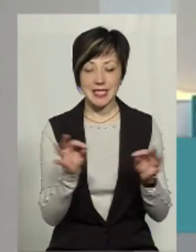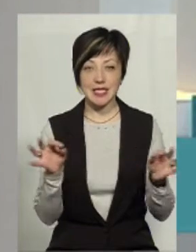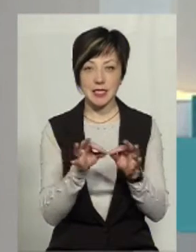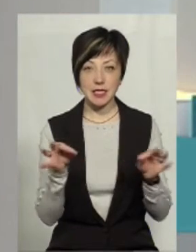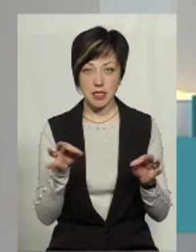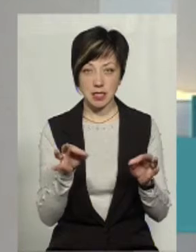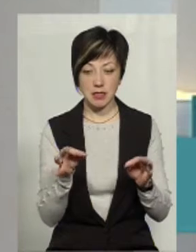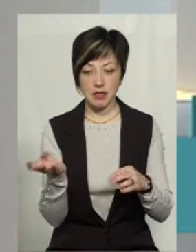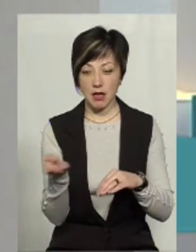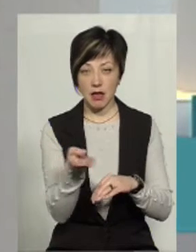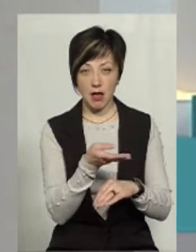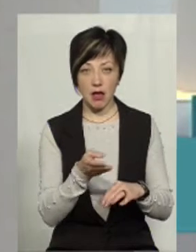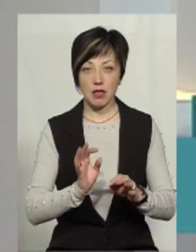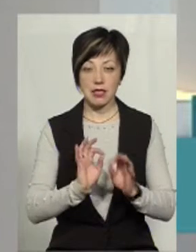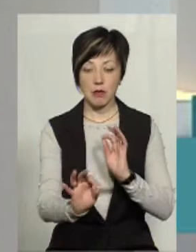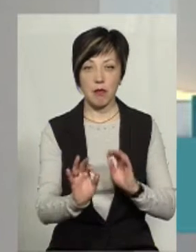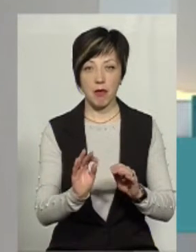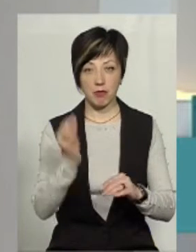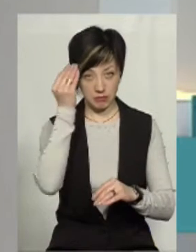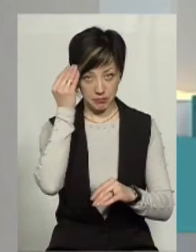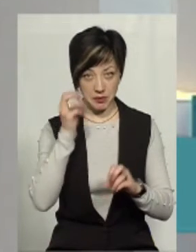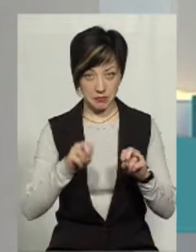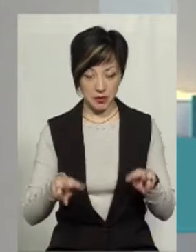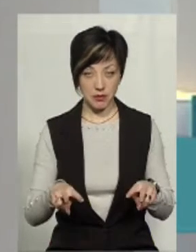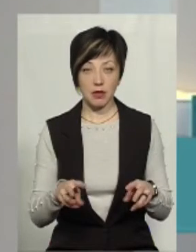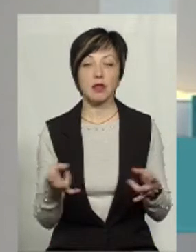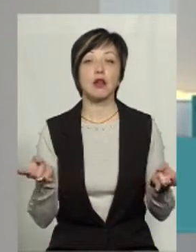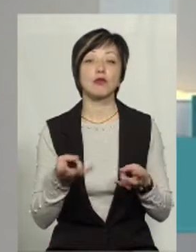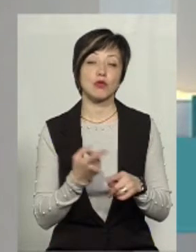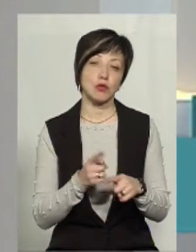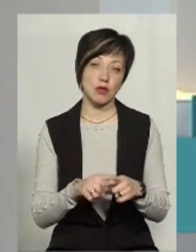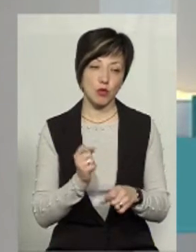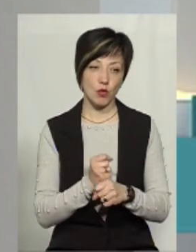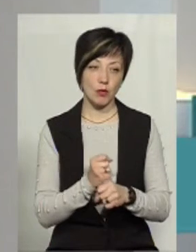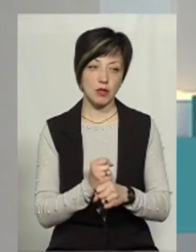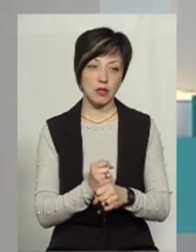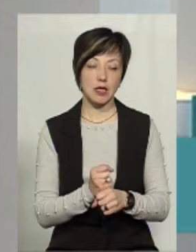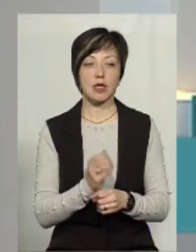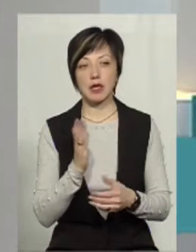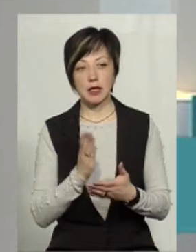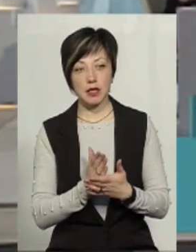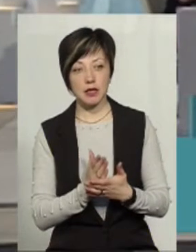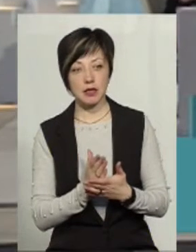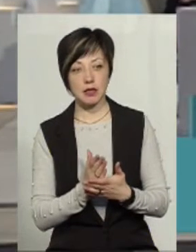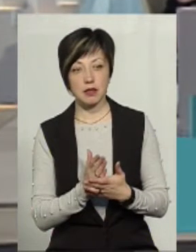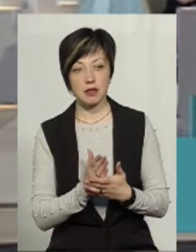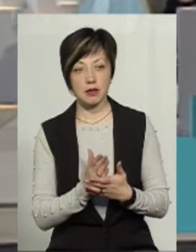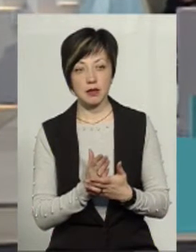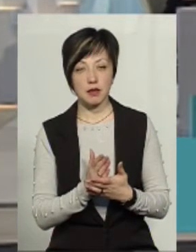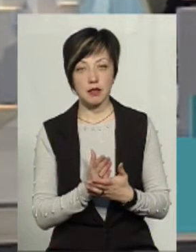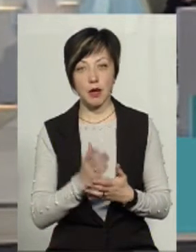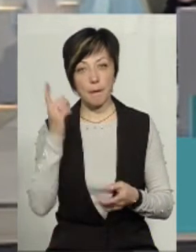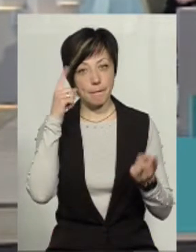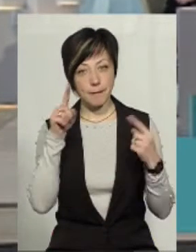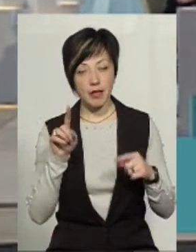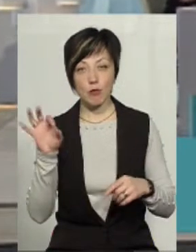Її запалюють, напевно, свідомо. Для чого це роблять? Існує якийсь